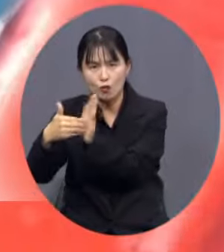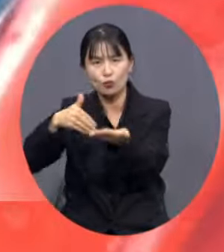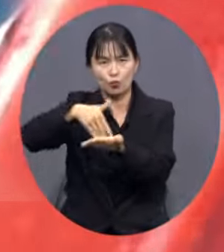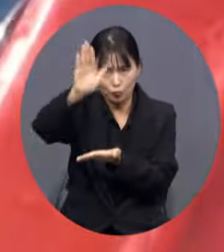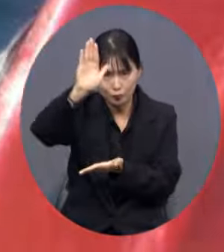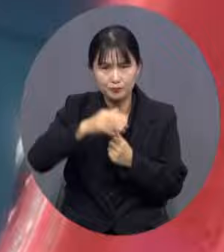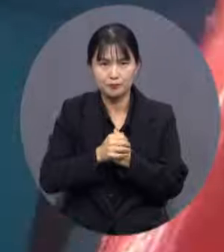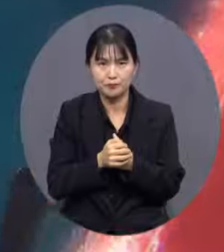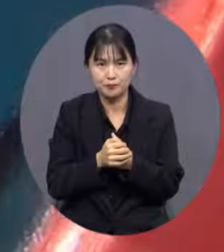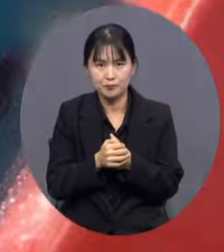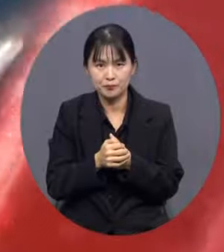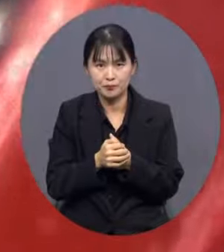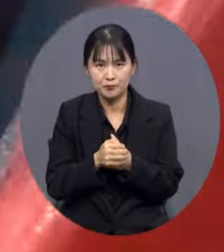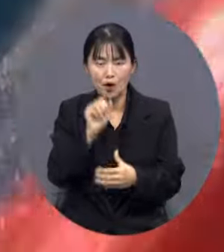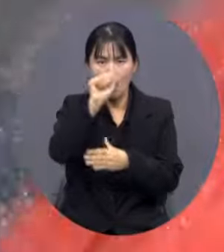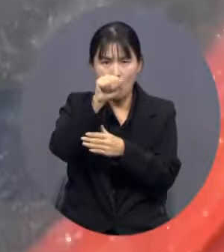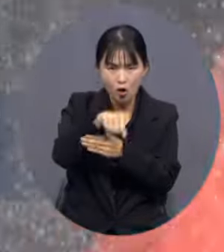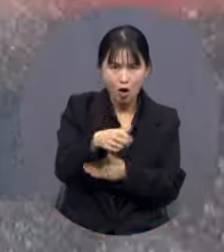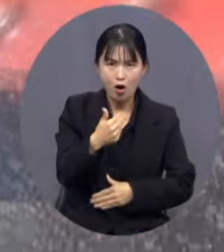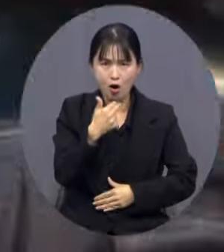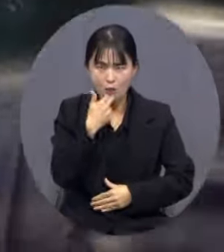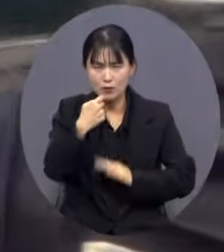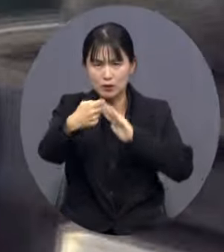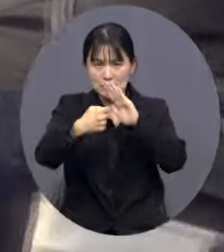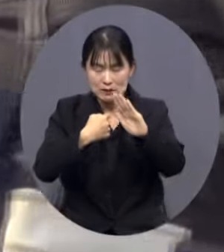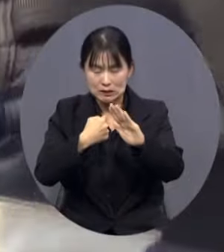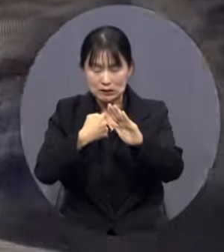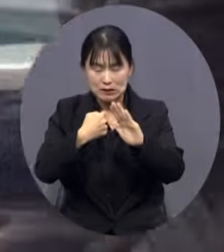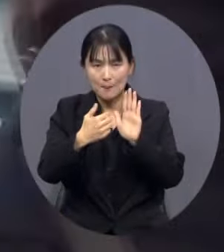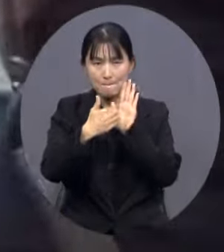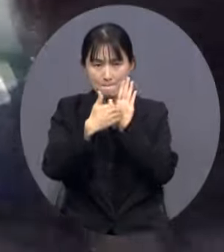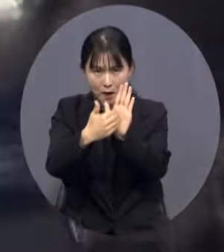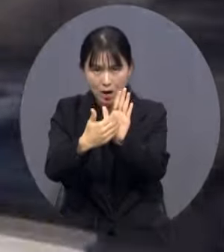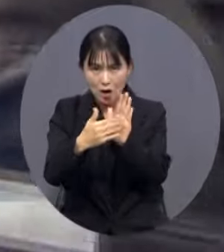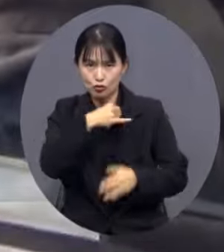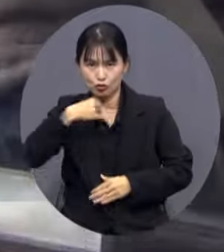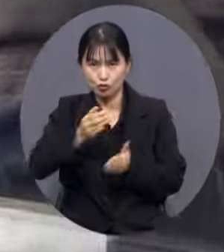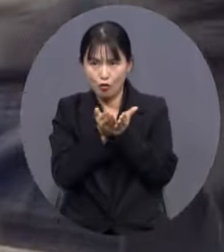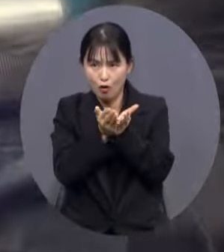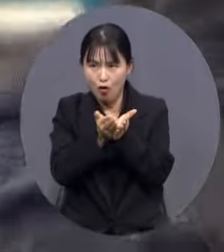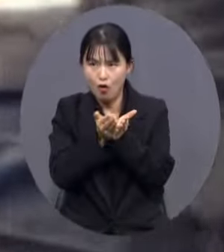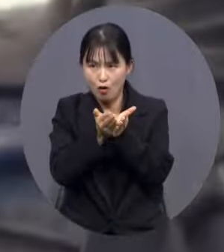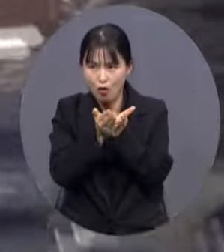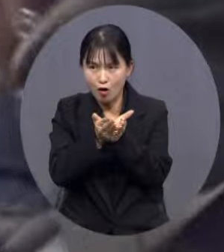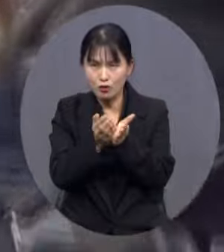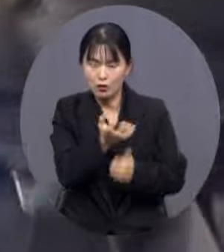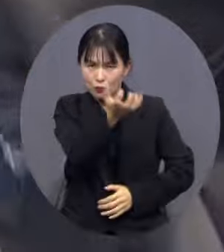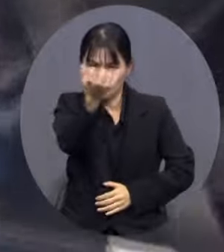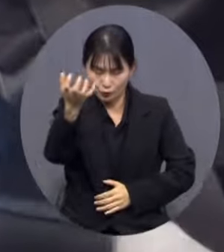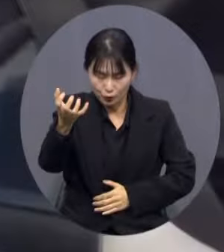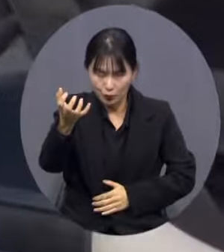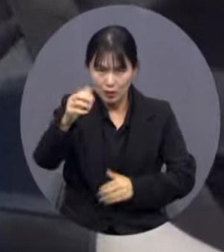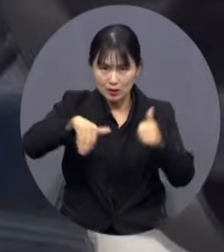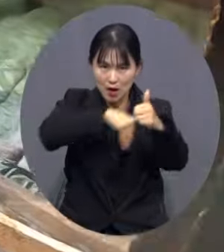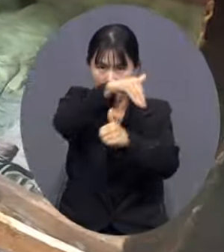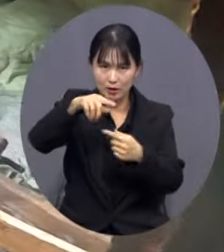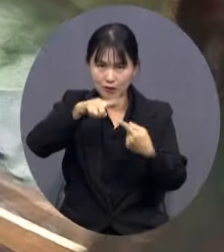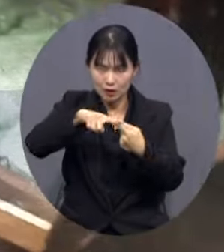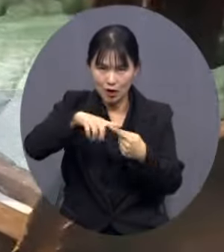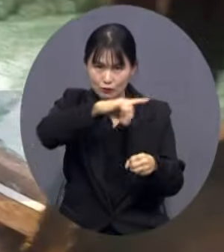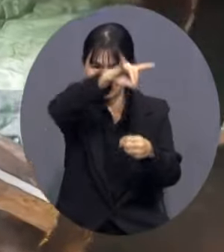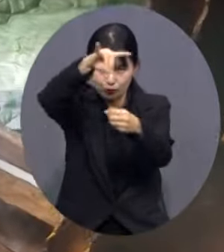쫓아냈습니다. 허가 수역의 진입을 차단하기 위하여 중국 어선의 분포와 이동 현황 등을 드론을